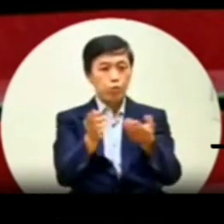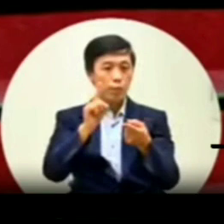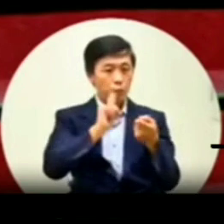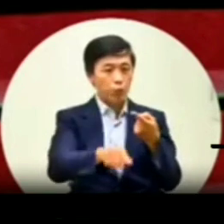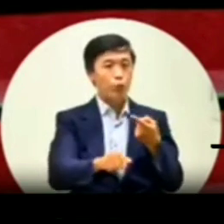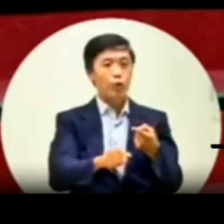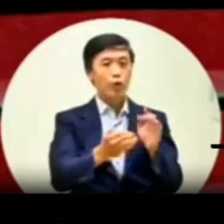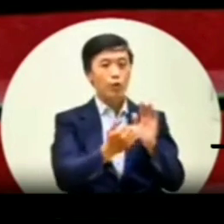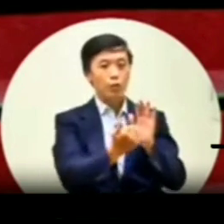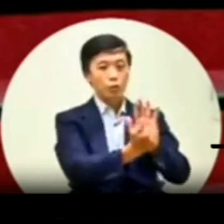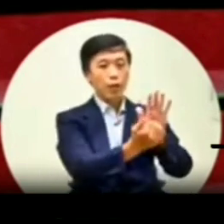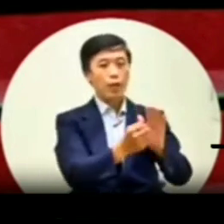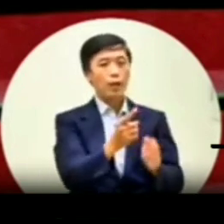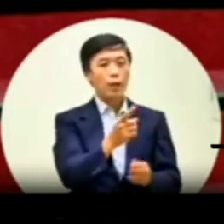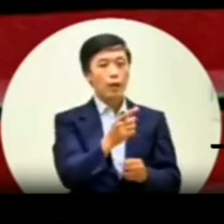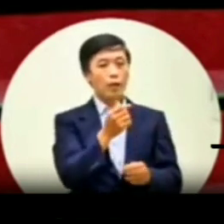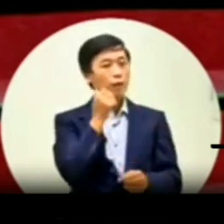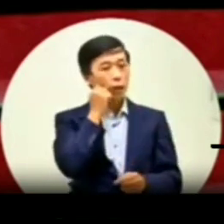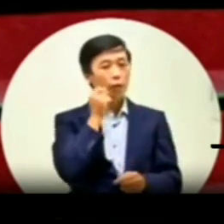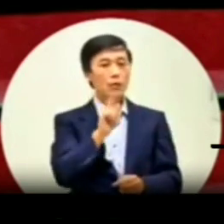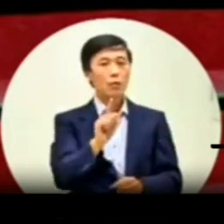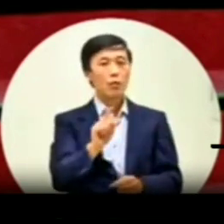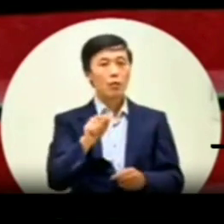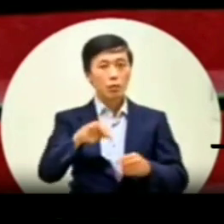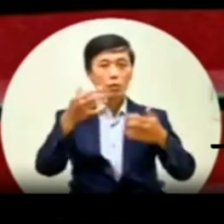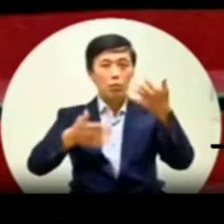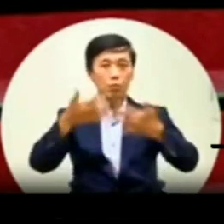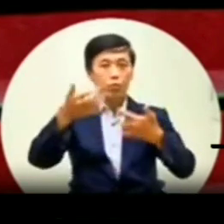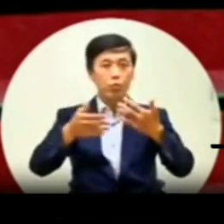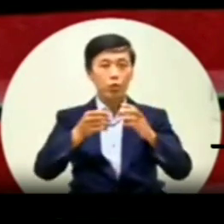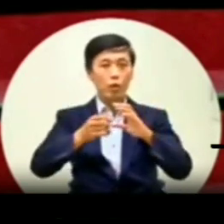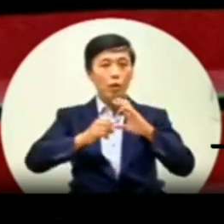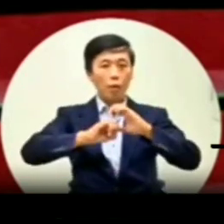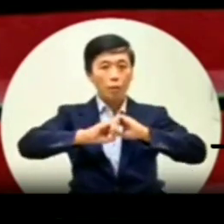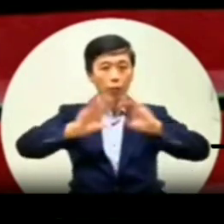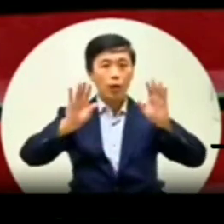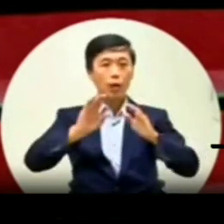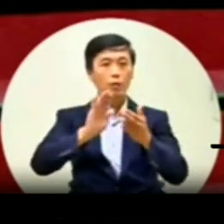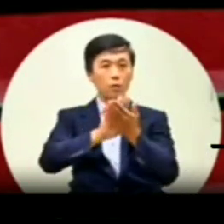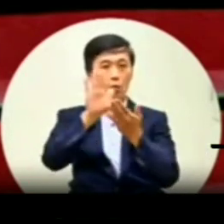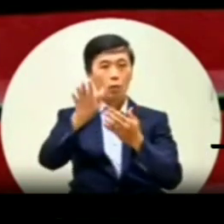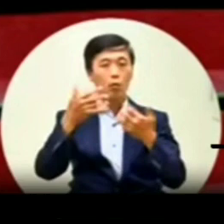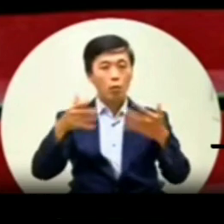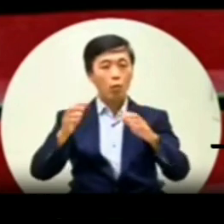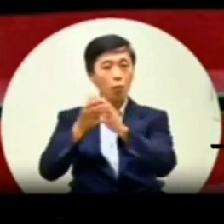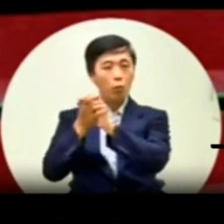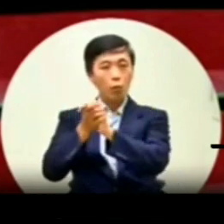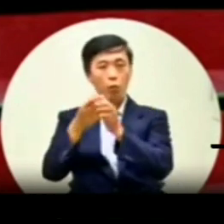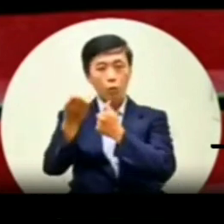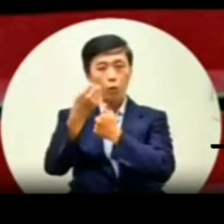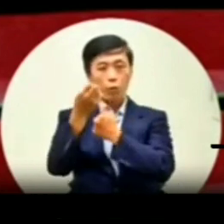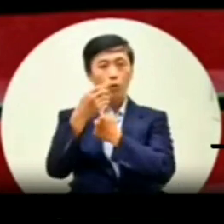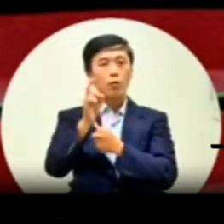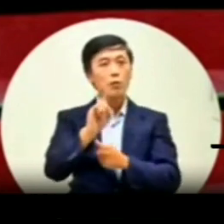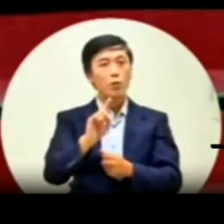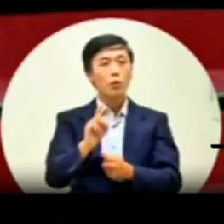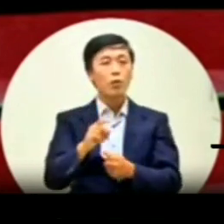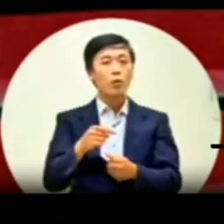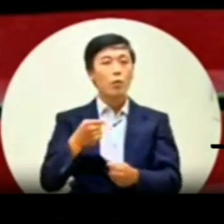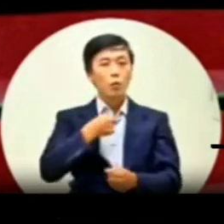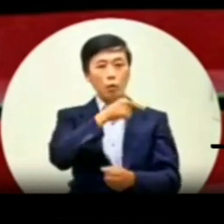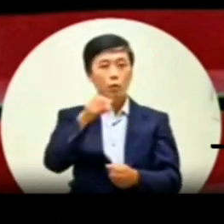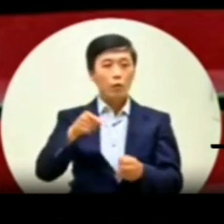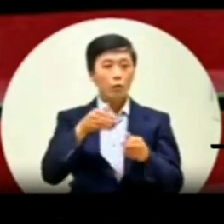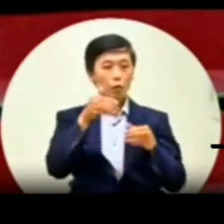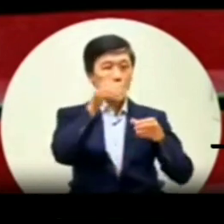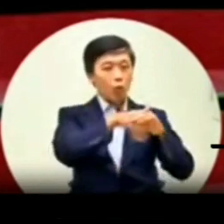但是呢，在这个影片出来之后，好多的朋友告诉我说，那到底我们要不要去